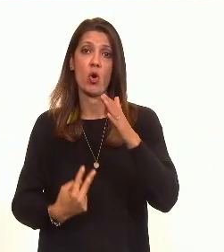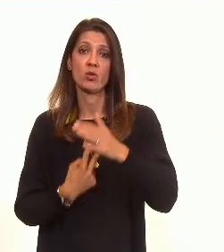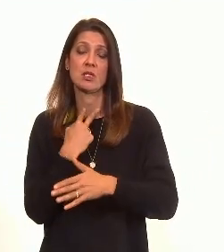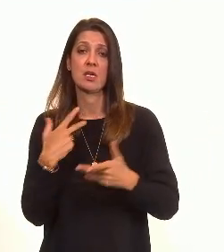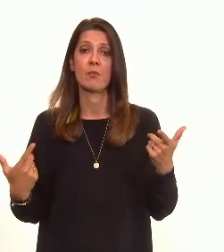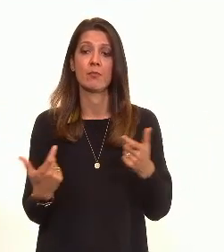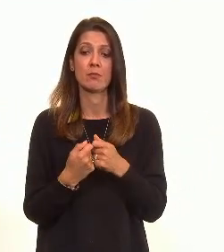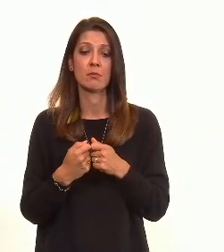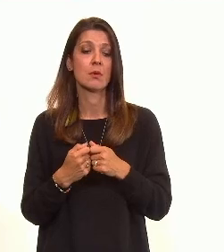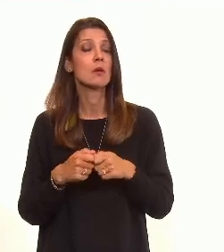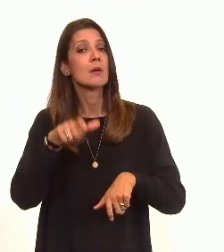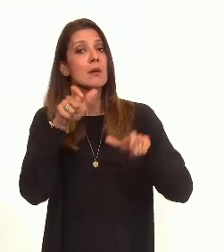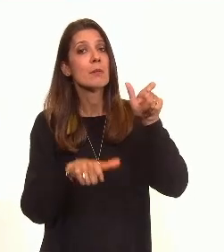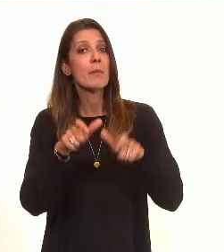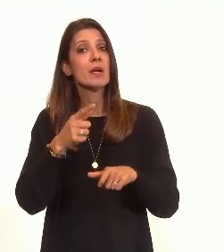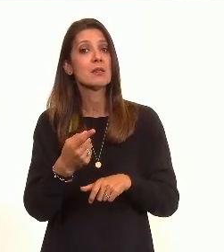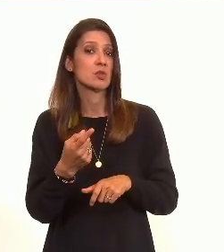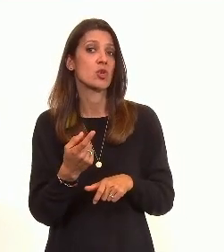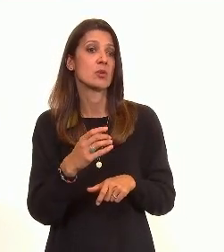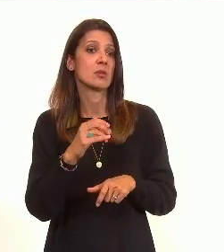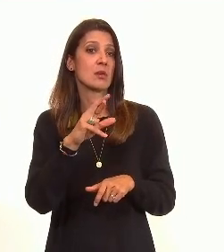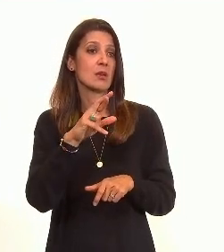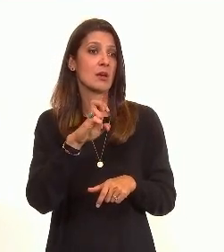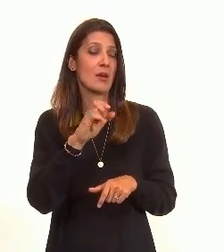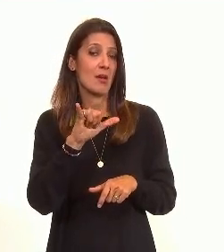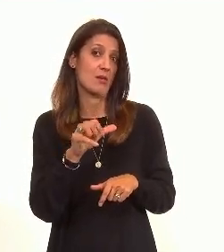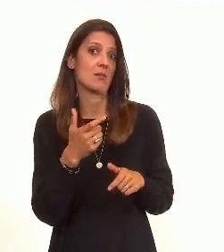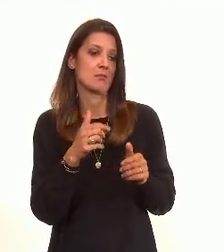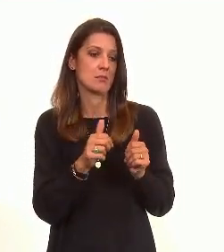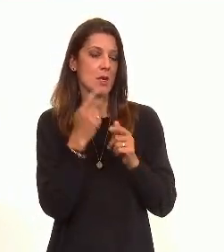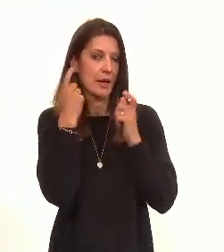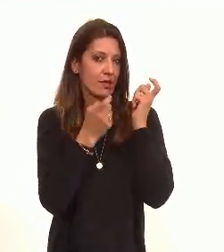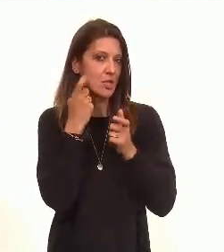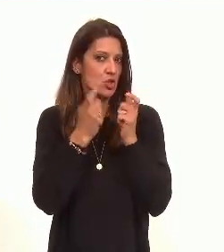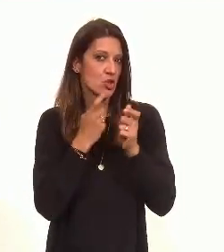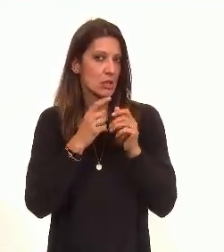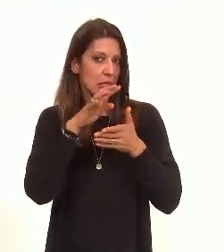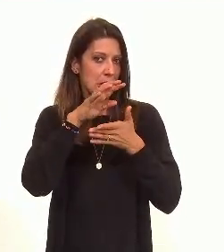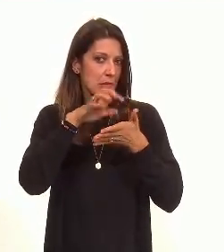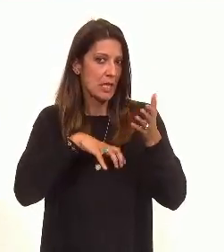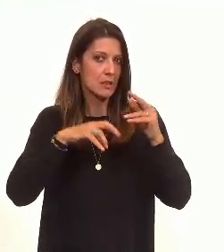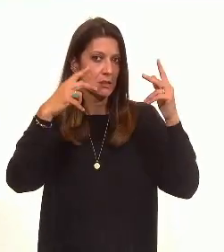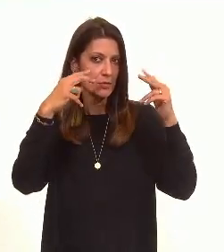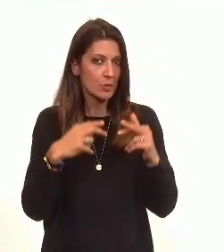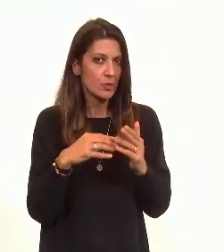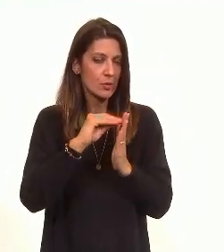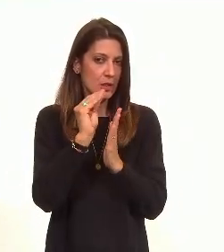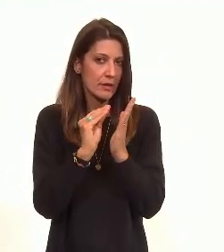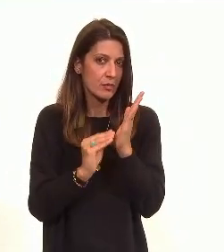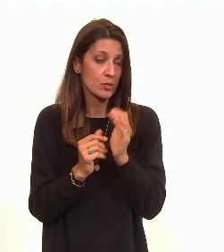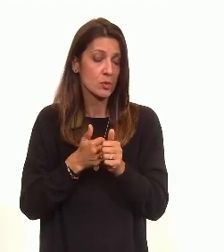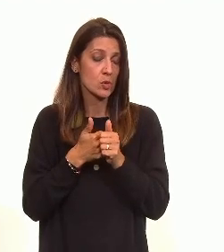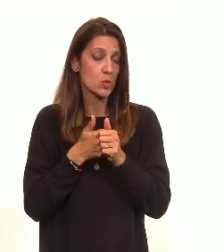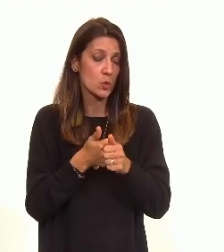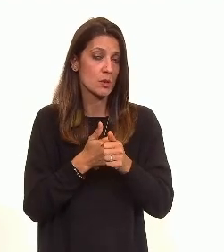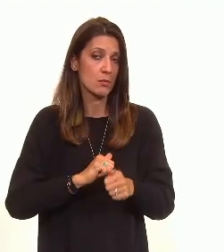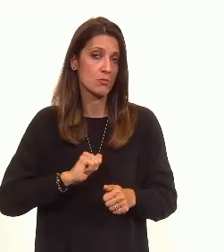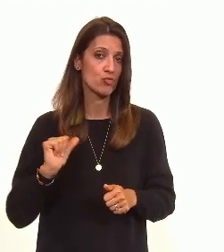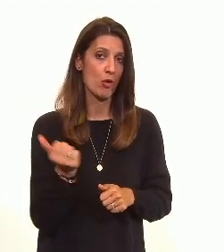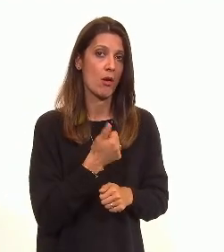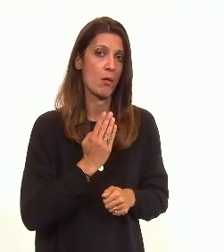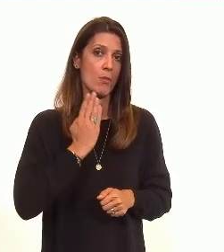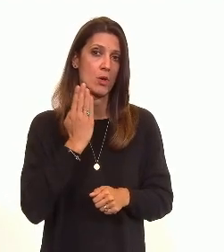l'année. Autour d'un ordre du jour préétabli, toute personne peut venir débattre, proposer des projets d'intérêt général, partager une expertise.